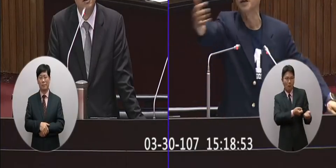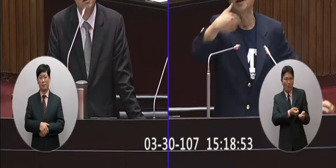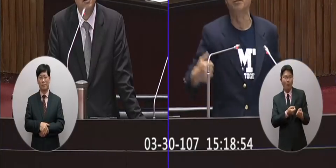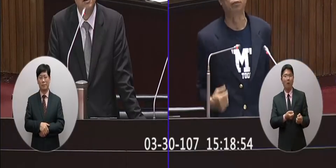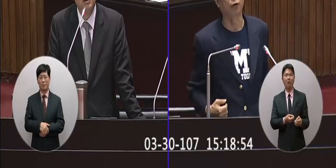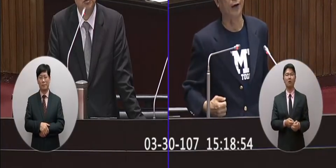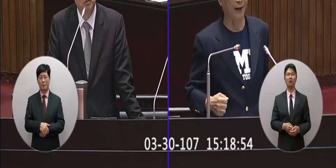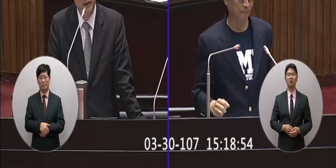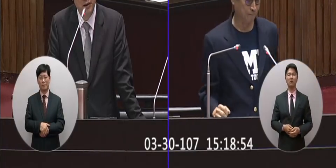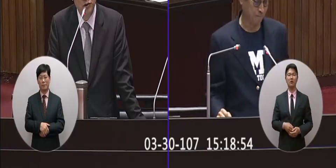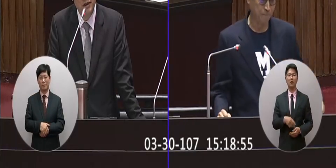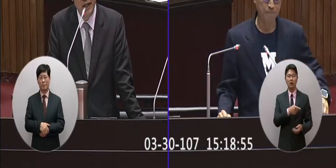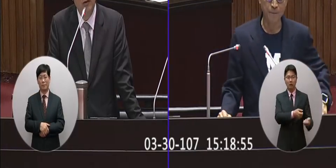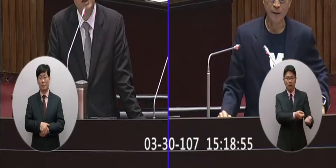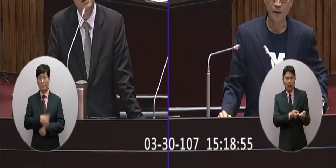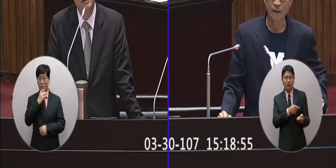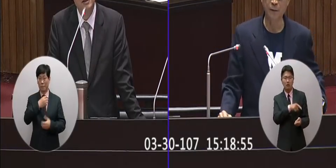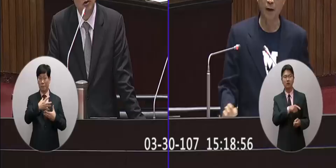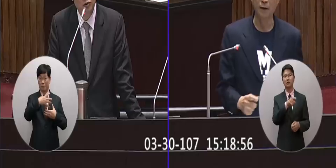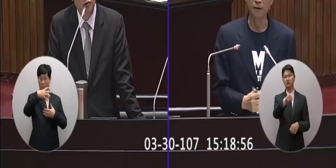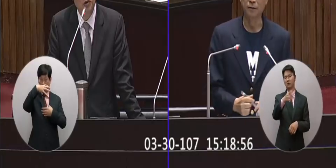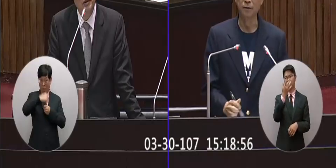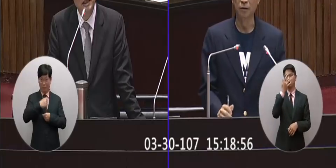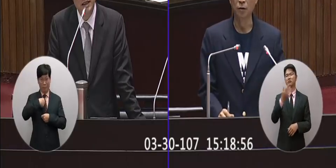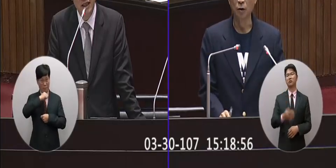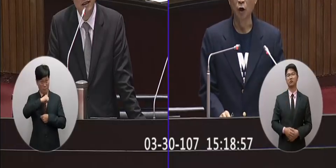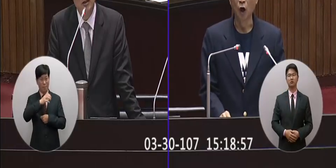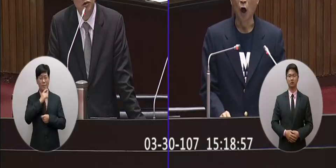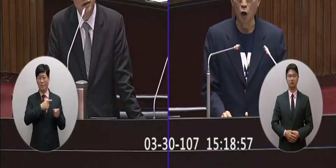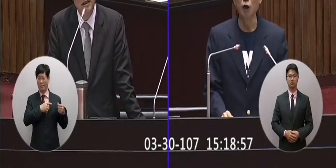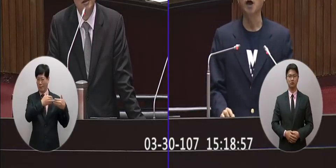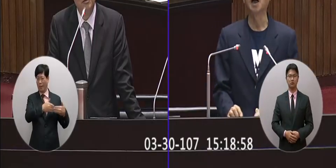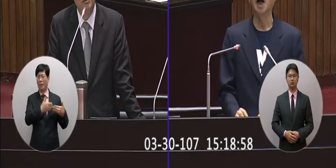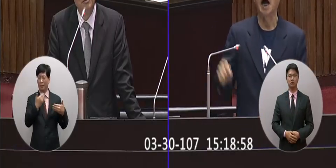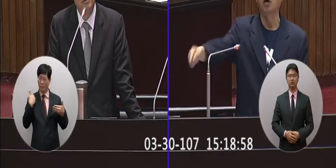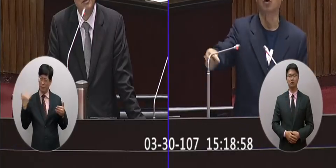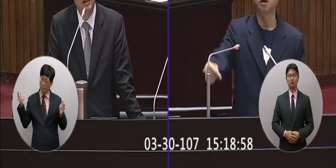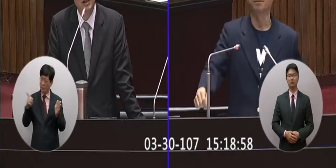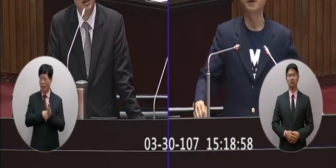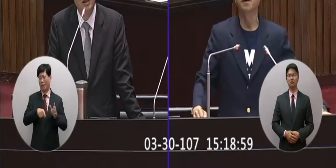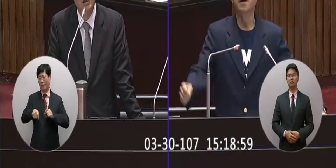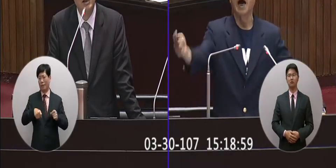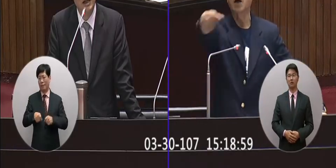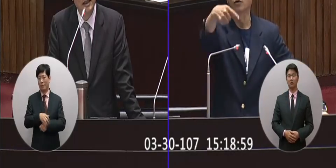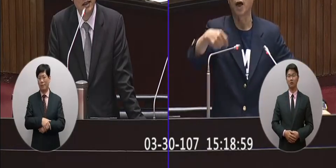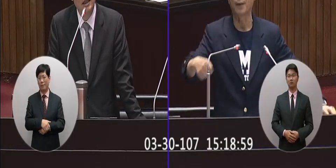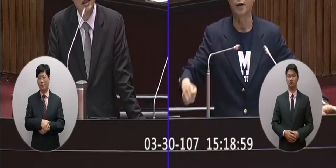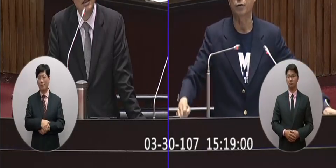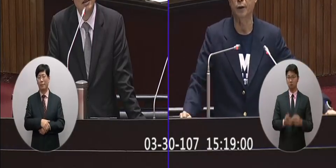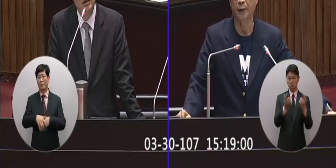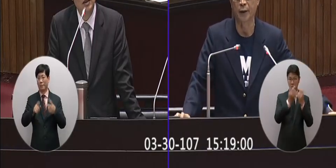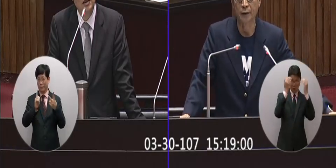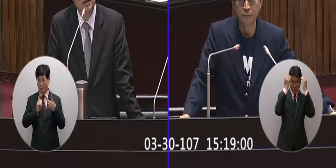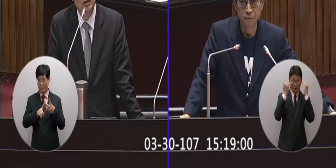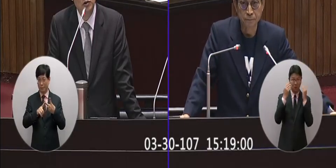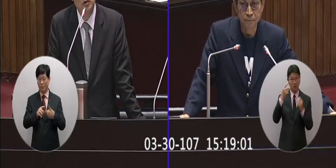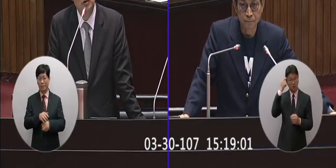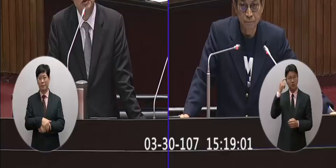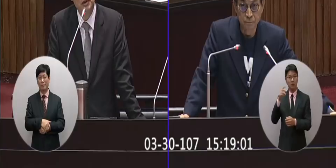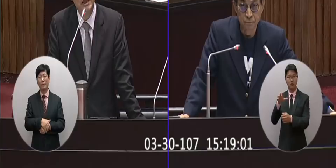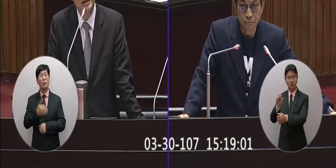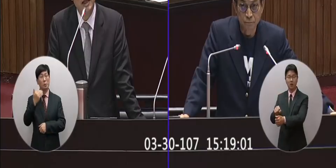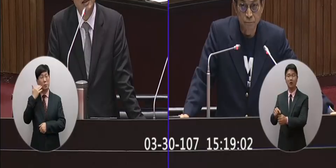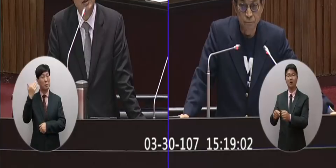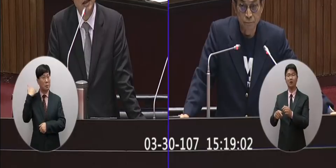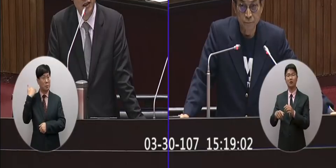你拉拢这套你不会啊！ 并吞台湾是中国一向的国策。 一样啊，韩国也想并，韩国。 第二个， 对不对？ 如